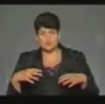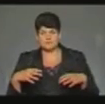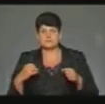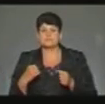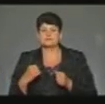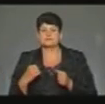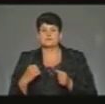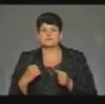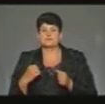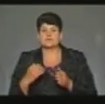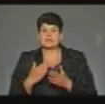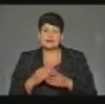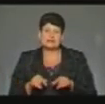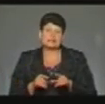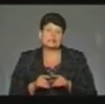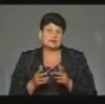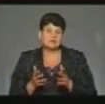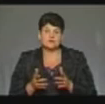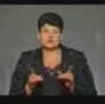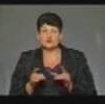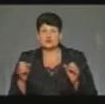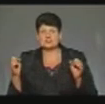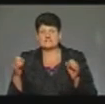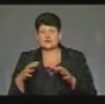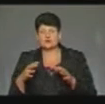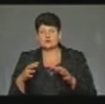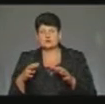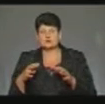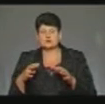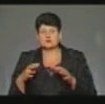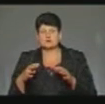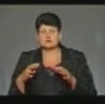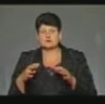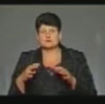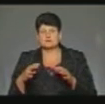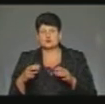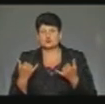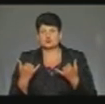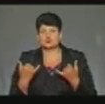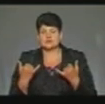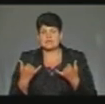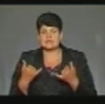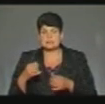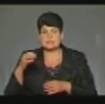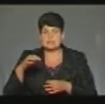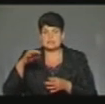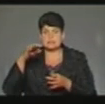просто. Є такі, що освітлюються оцими сучасними навісними